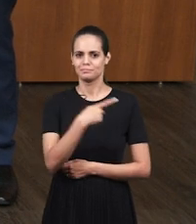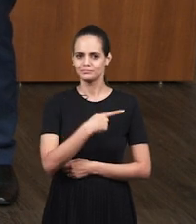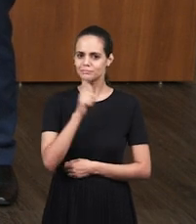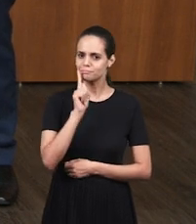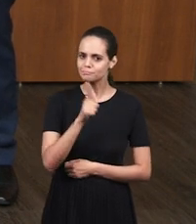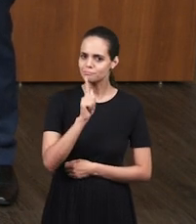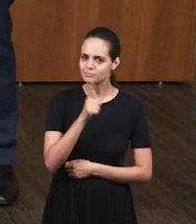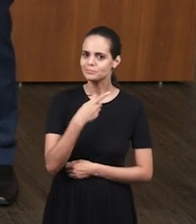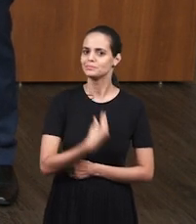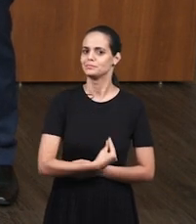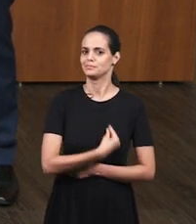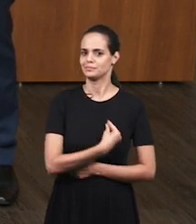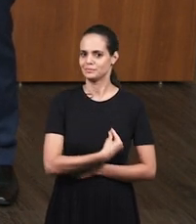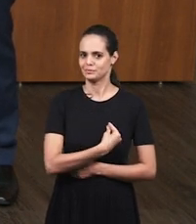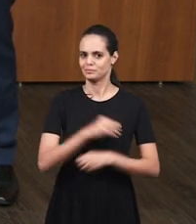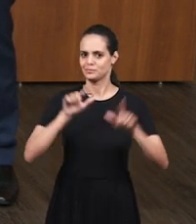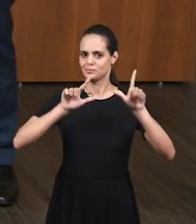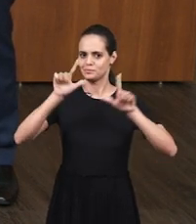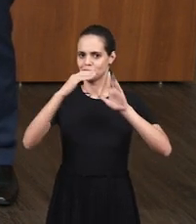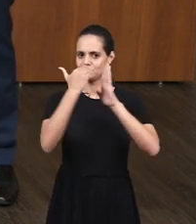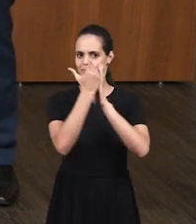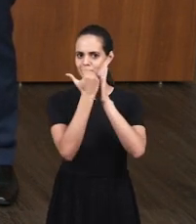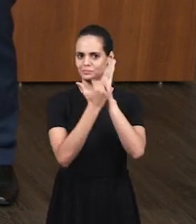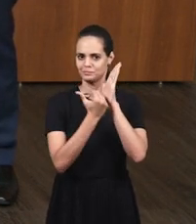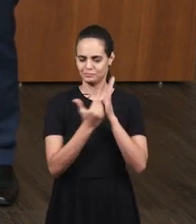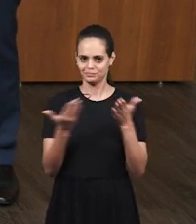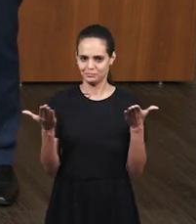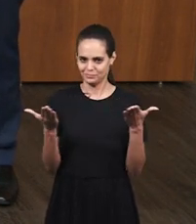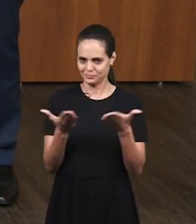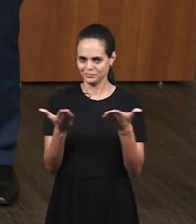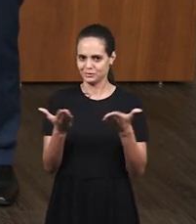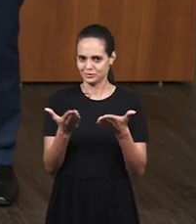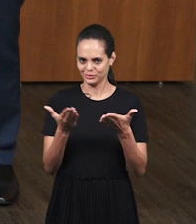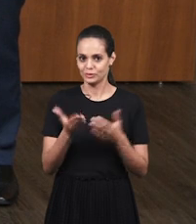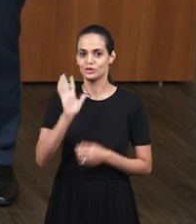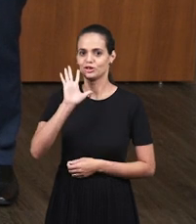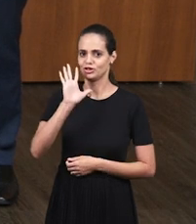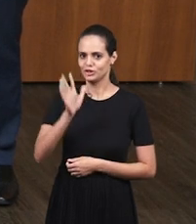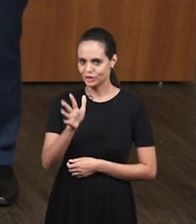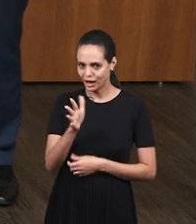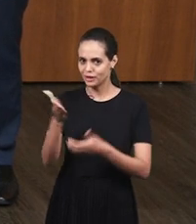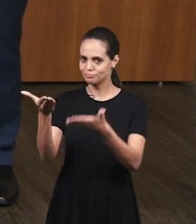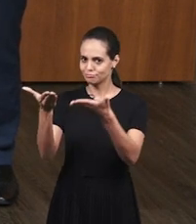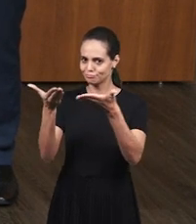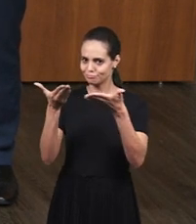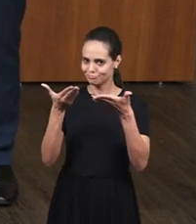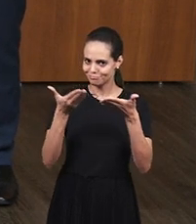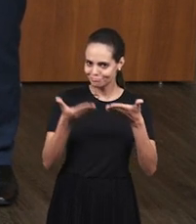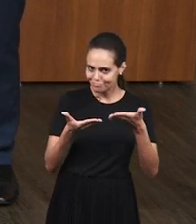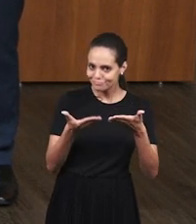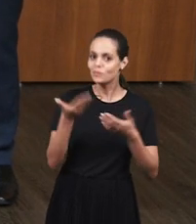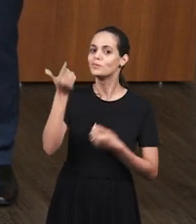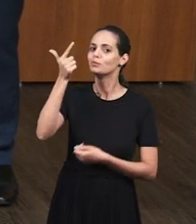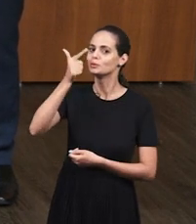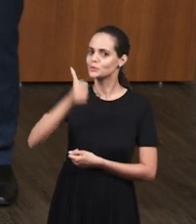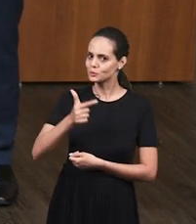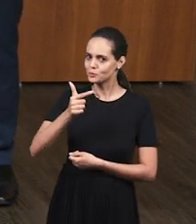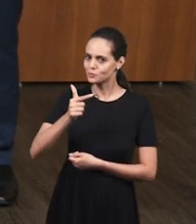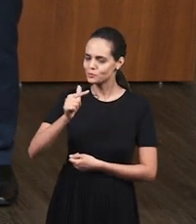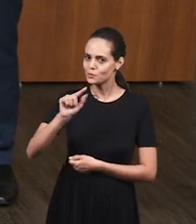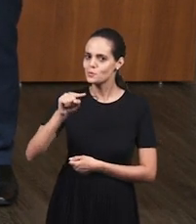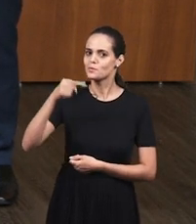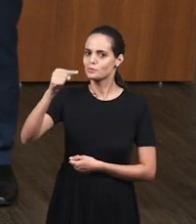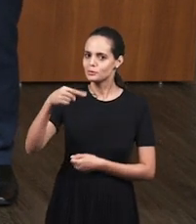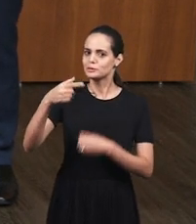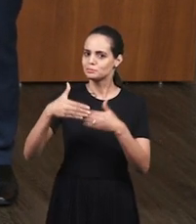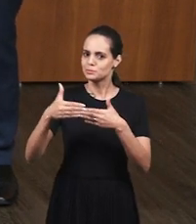пастора Жидоути за его участие в нашей сегодняшней программе и приглашаем его сразу,